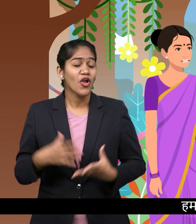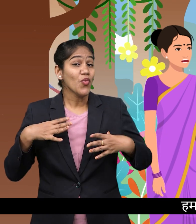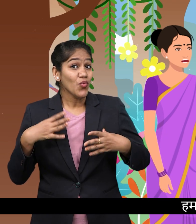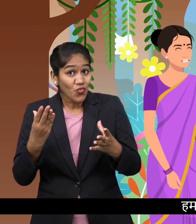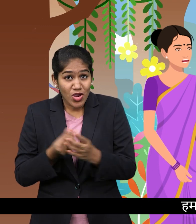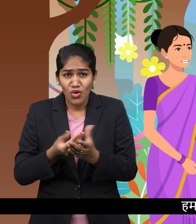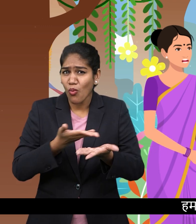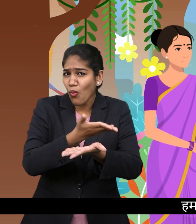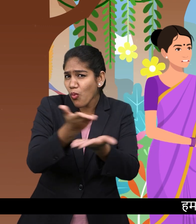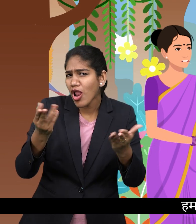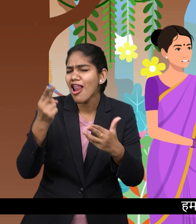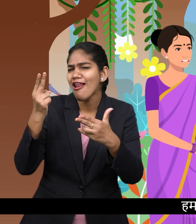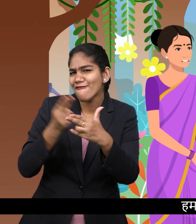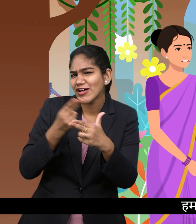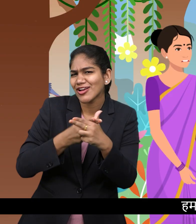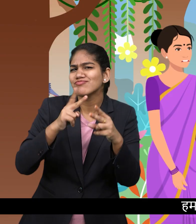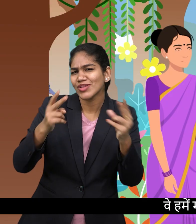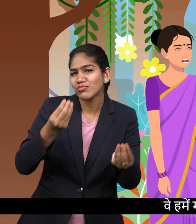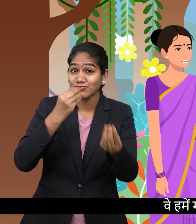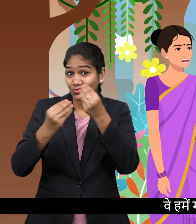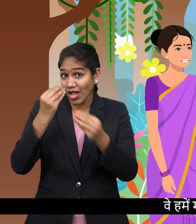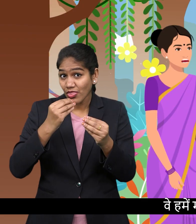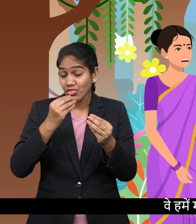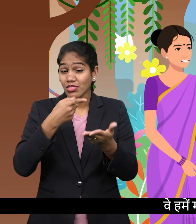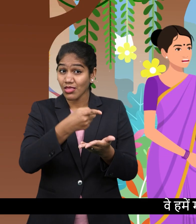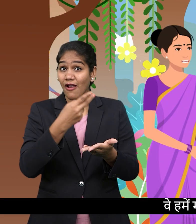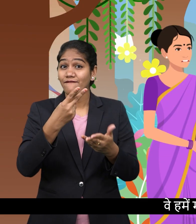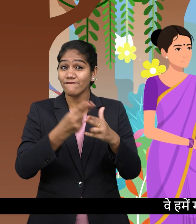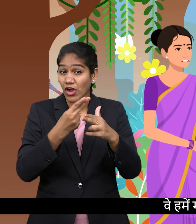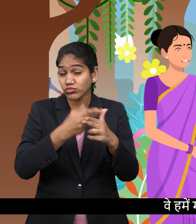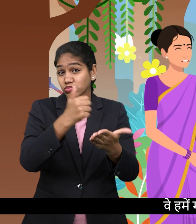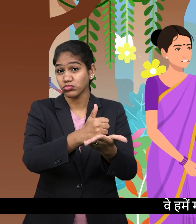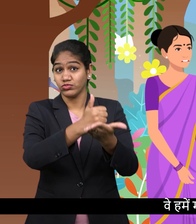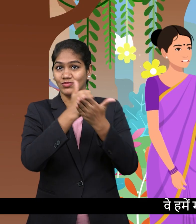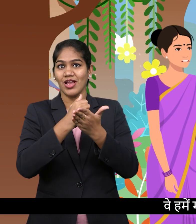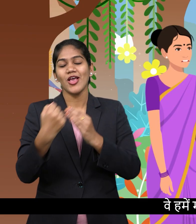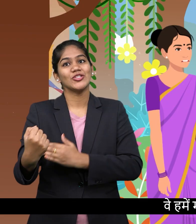हम सभी सब्जियां खाते हैं। वे हमें मजबूत और स्वस्थ रखते हैं।